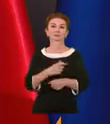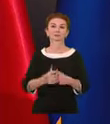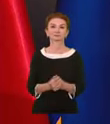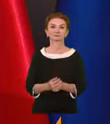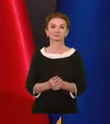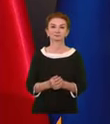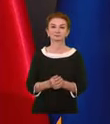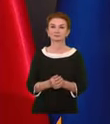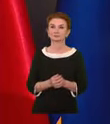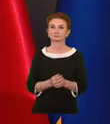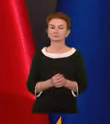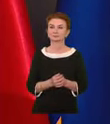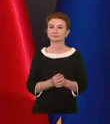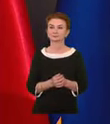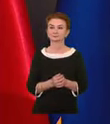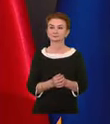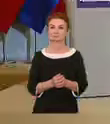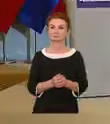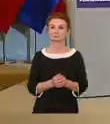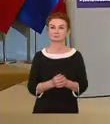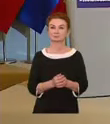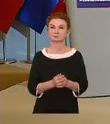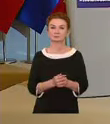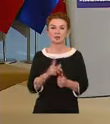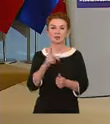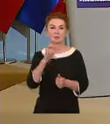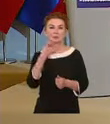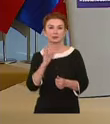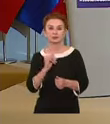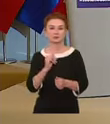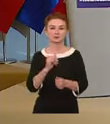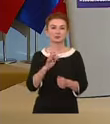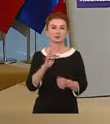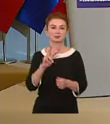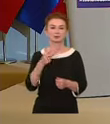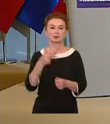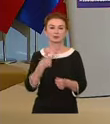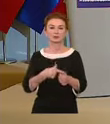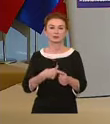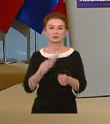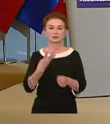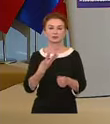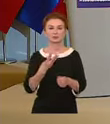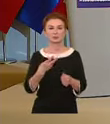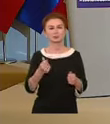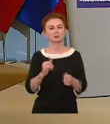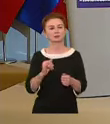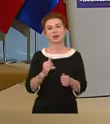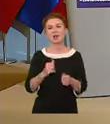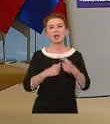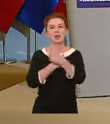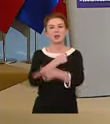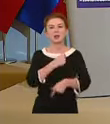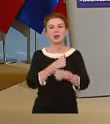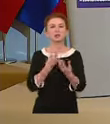Dziękuję bardzo. Proszę kolejne pytanie. Pytanie pana redaktora Rafała Poniatowskiego z TVN24 dotyczy tarczy finansowej. Na jakim ona jest etapie?